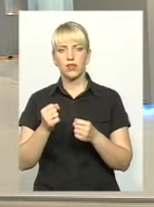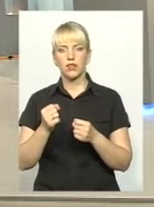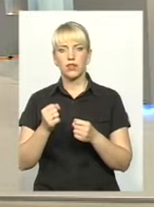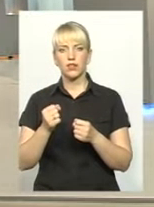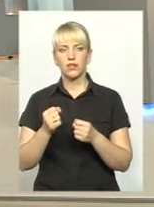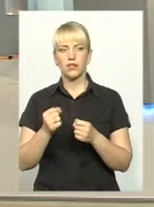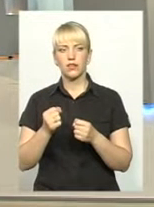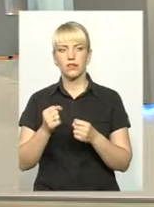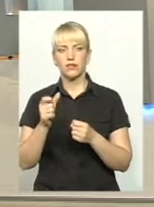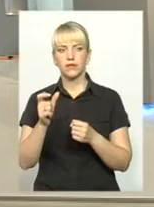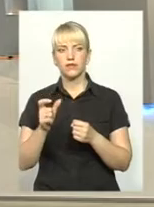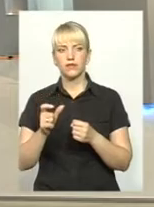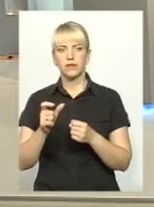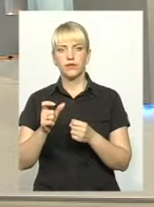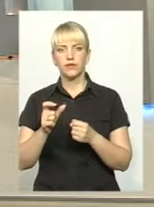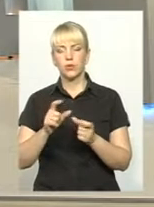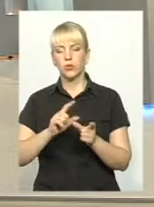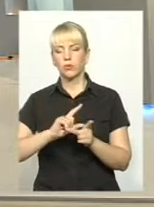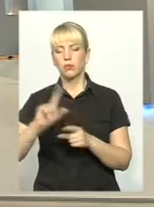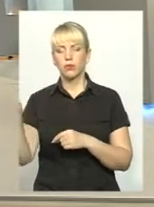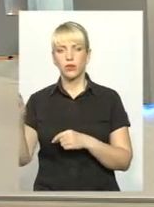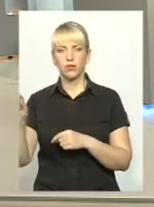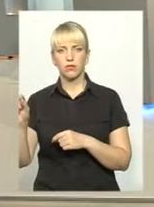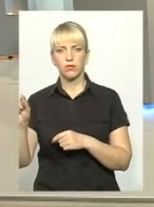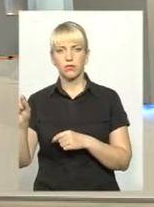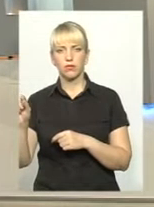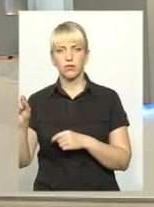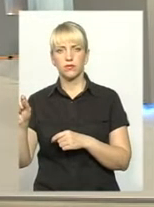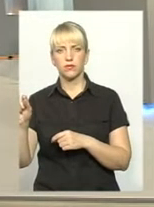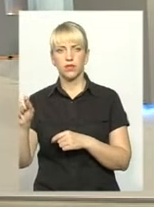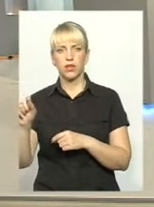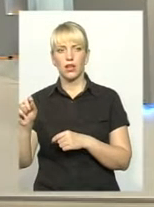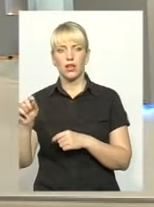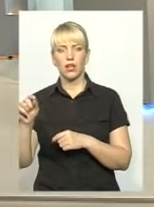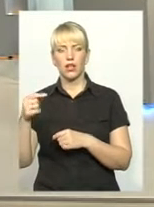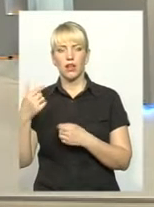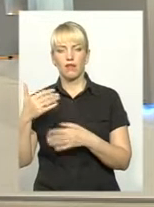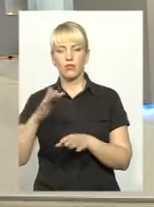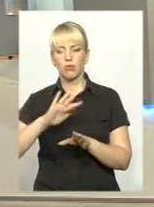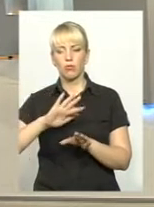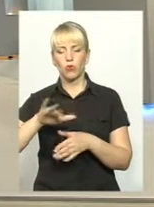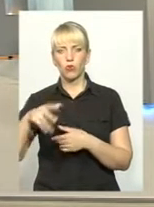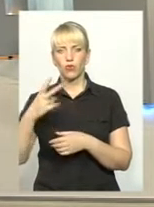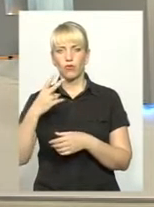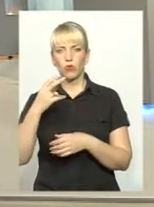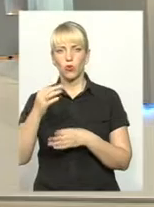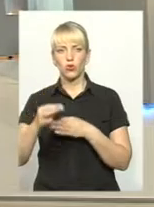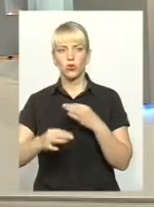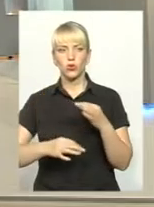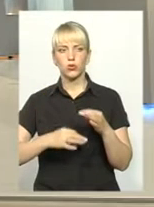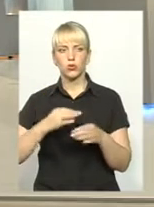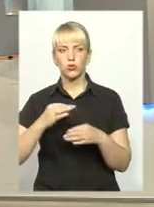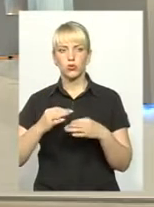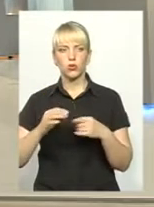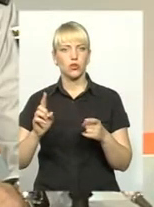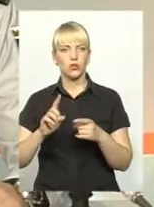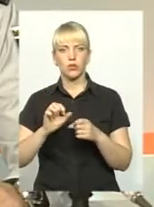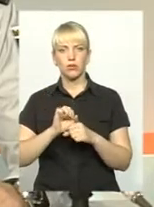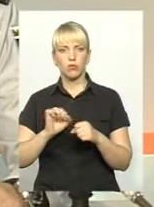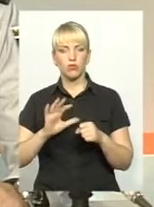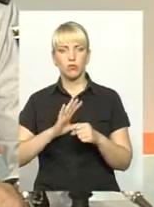5 хвилин, і взяв і уїхав. Але вже пройшло 2 суток, і невже по номеру автомобіля не можна